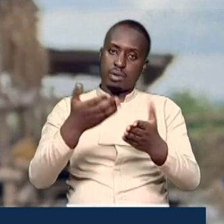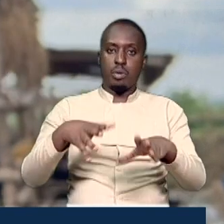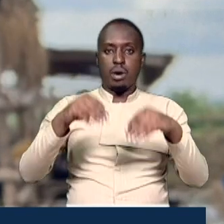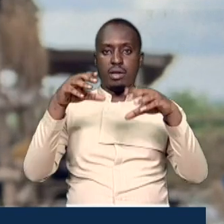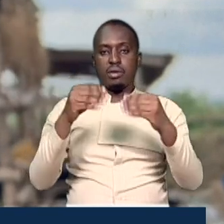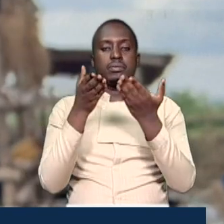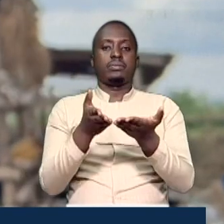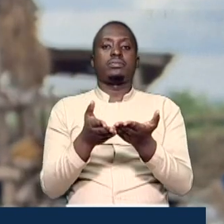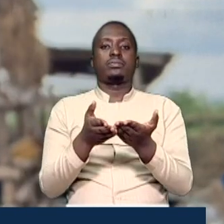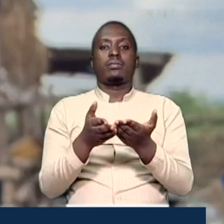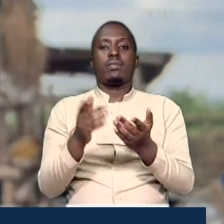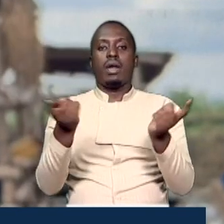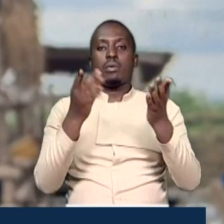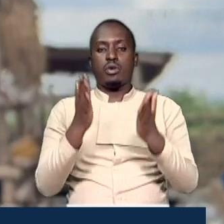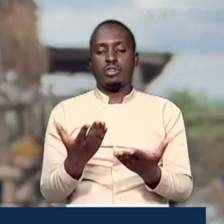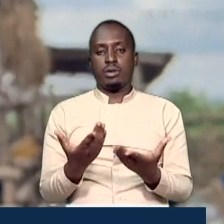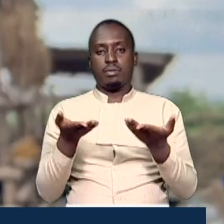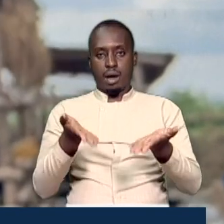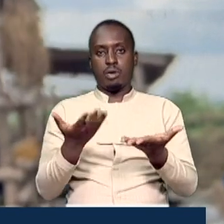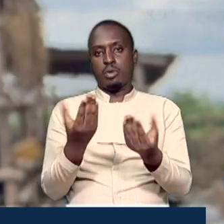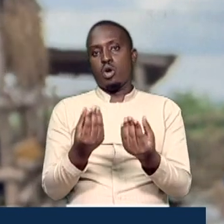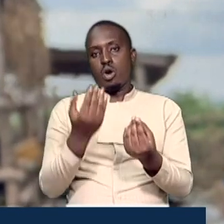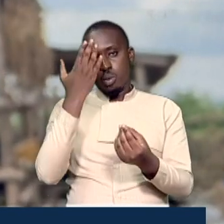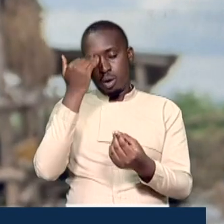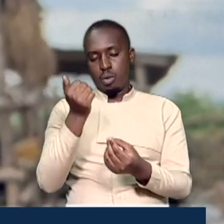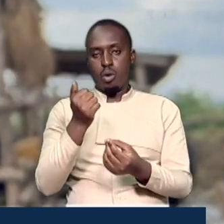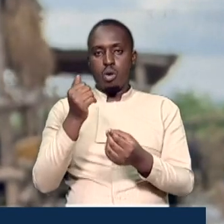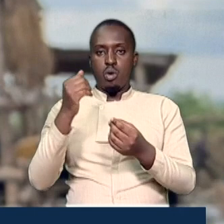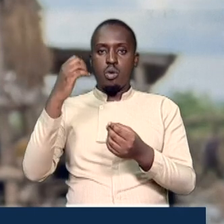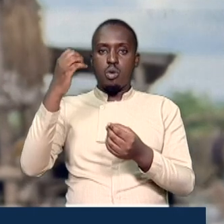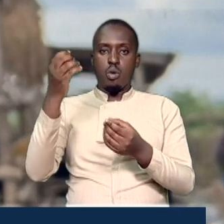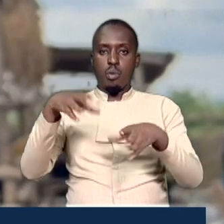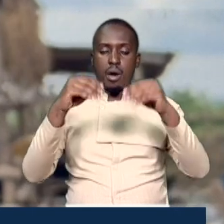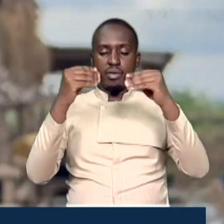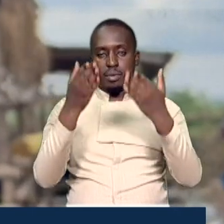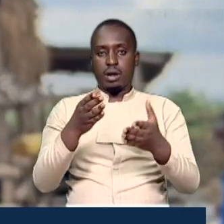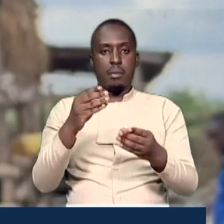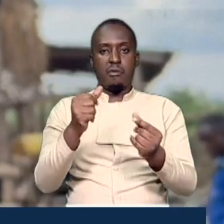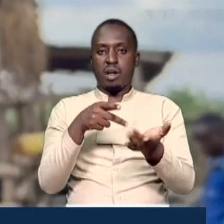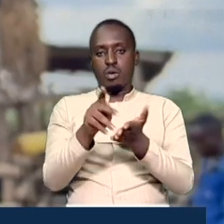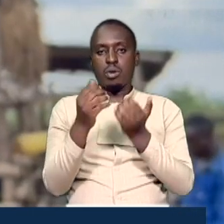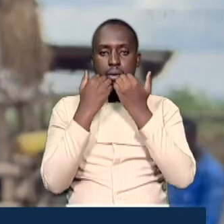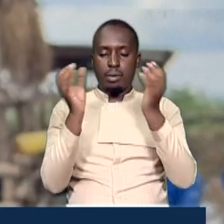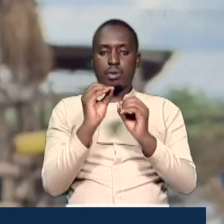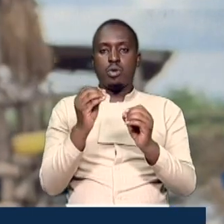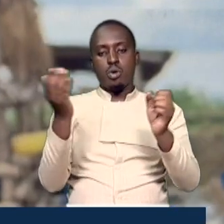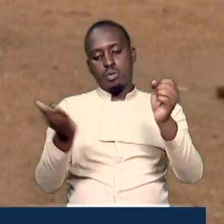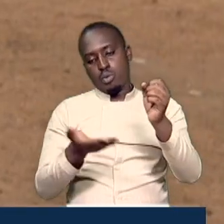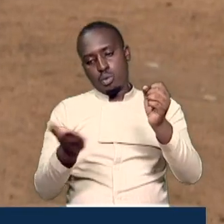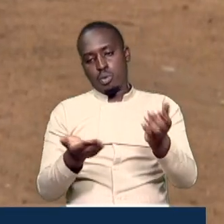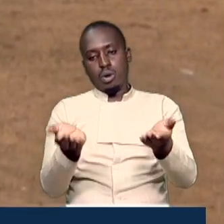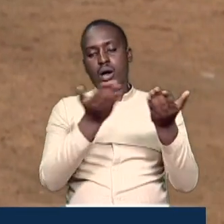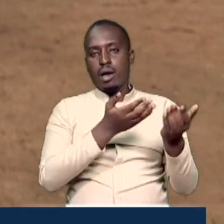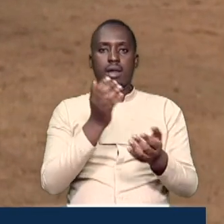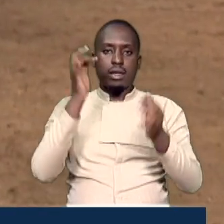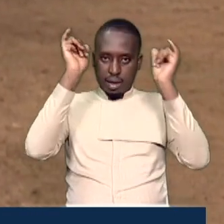buhoramo. Aborozi rero binabira borohera kuko ubwatsi buhoramo kandi ntara amafaranga bagutanga no kugenda ukahira ukazanira inka.